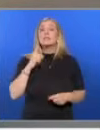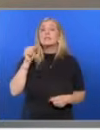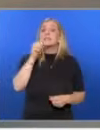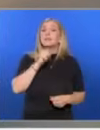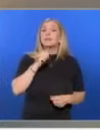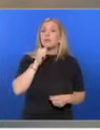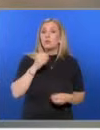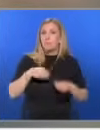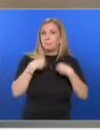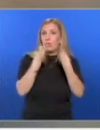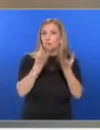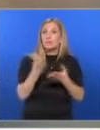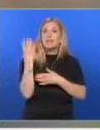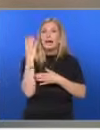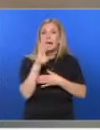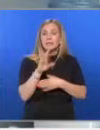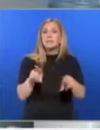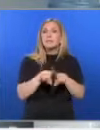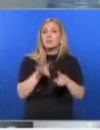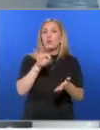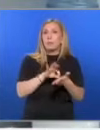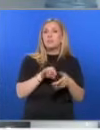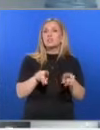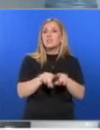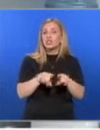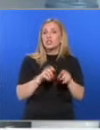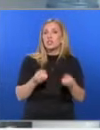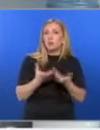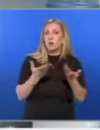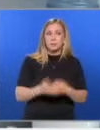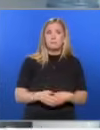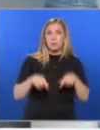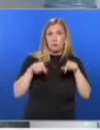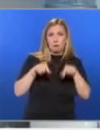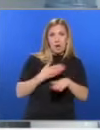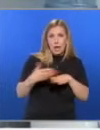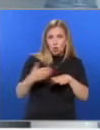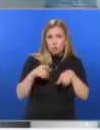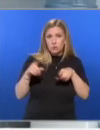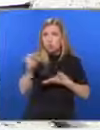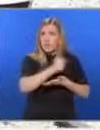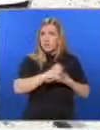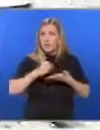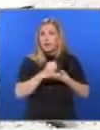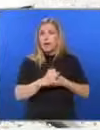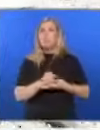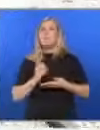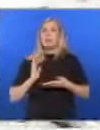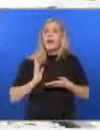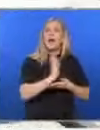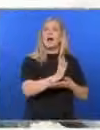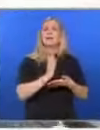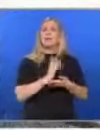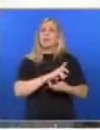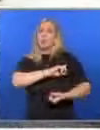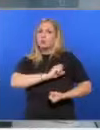трамвай, на същото място, която е без жертви. Системно този трамвай минава на червено с висока скорост. Точно този номер трамвай